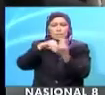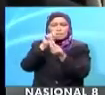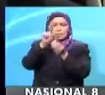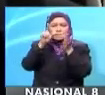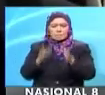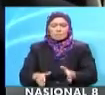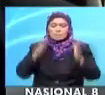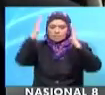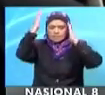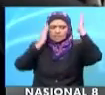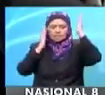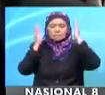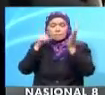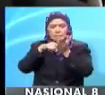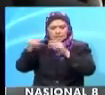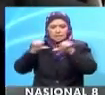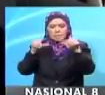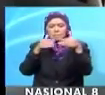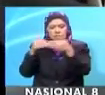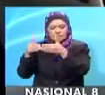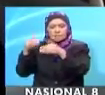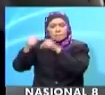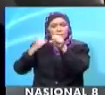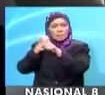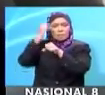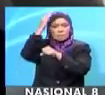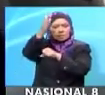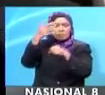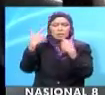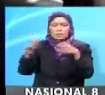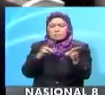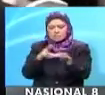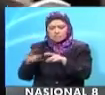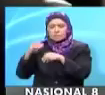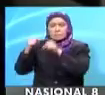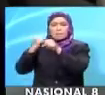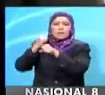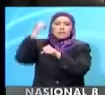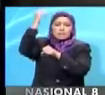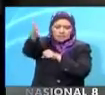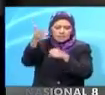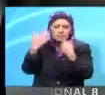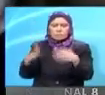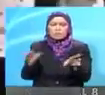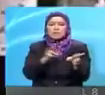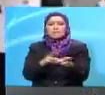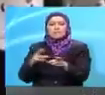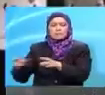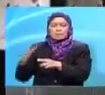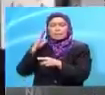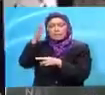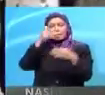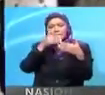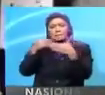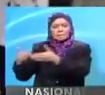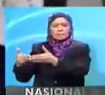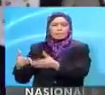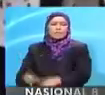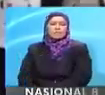aktiviti kita yang berterusan. So untuk tahun depan pun kita dah ada rancangan, tahun satu lagi pun insya-Allah kita ada rancangan juga. So kita akan teruskan.